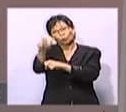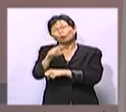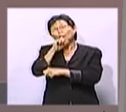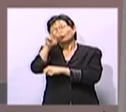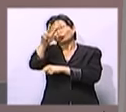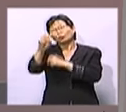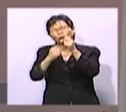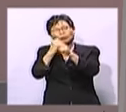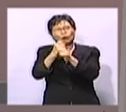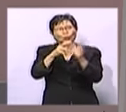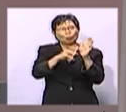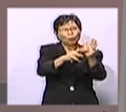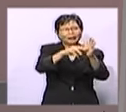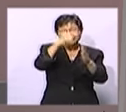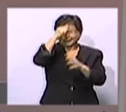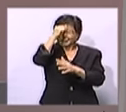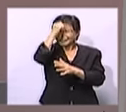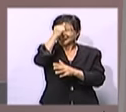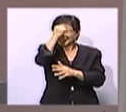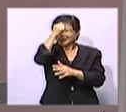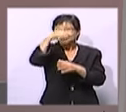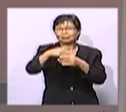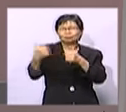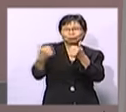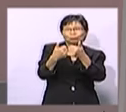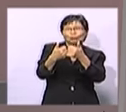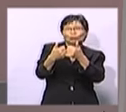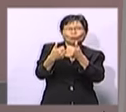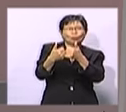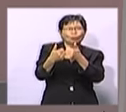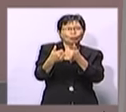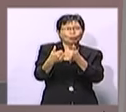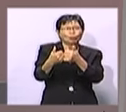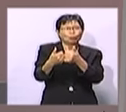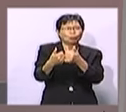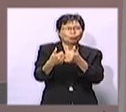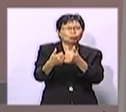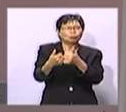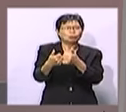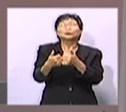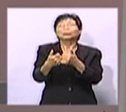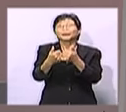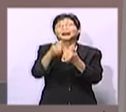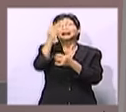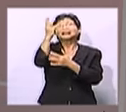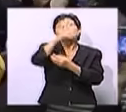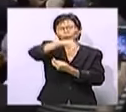berdepan wakil India Siddharth Varma dalam aksi welterweight 6 pusingan.